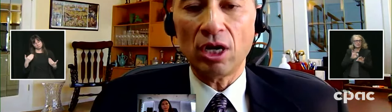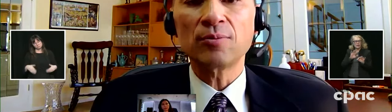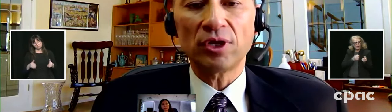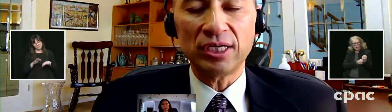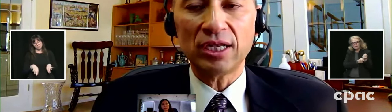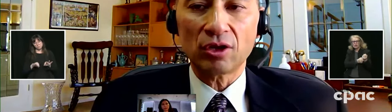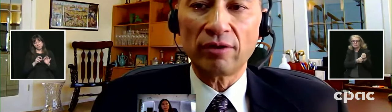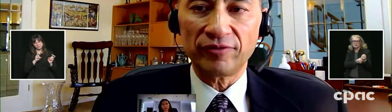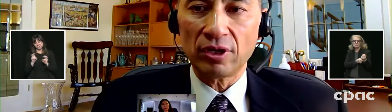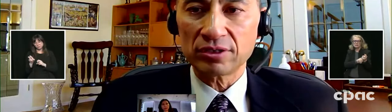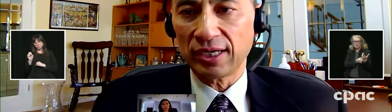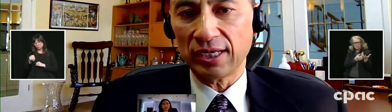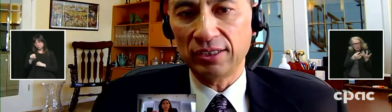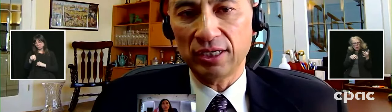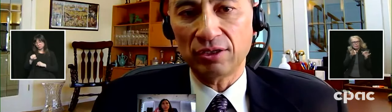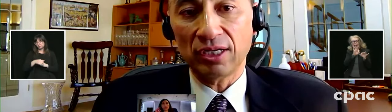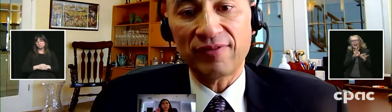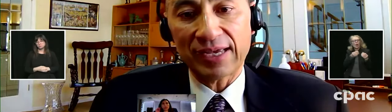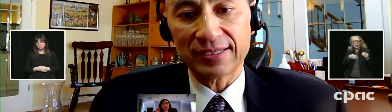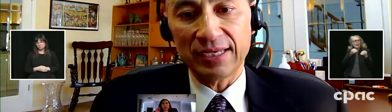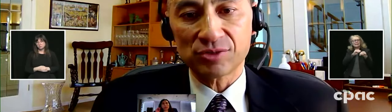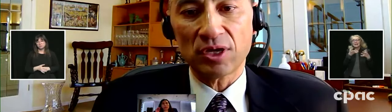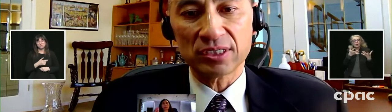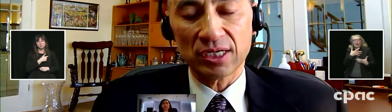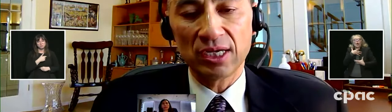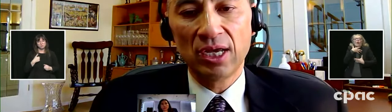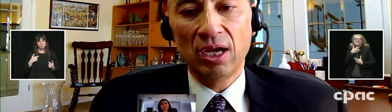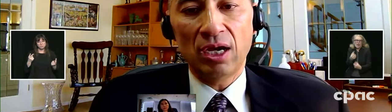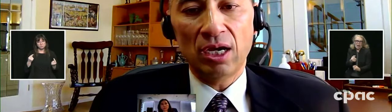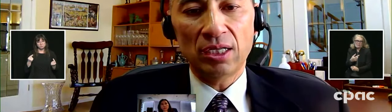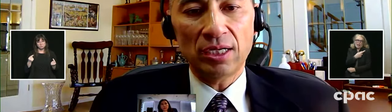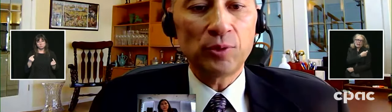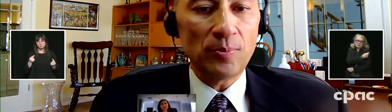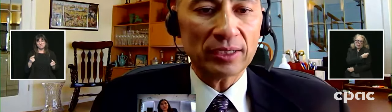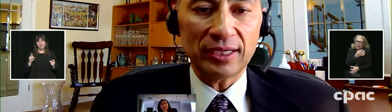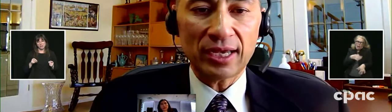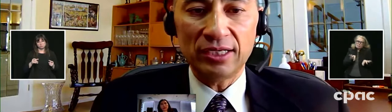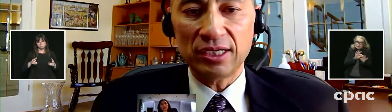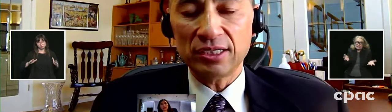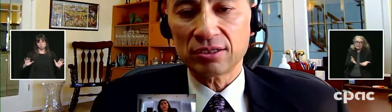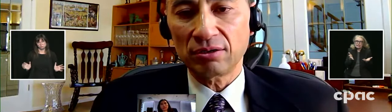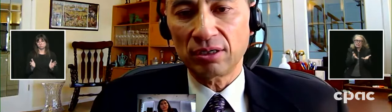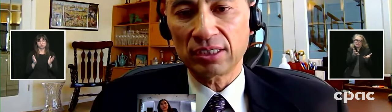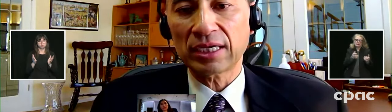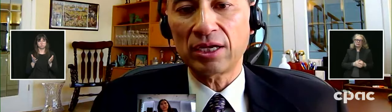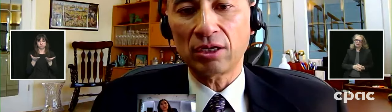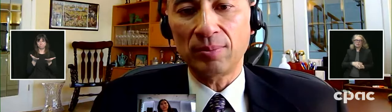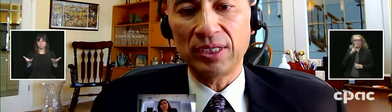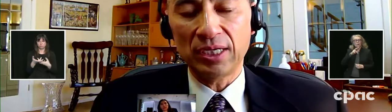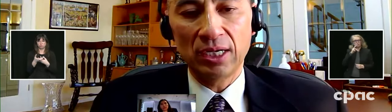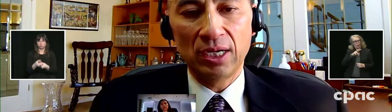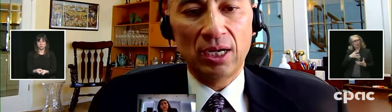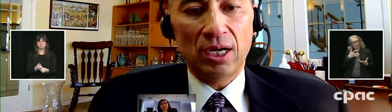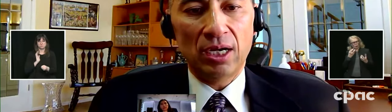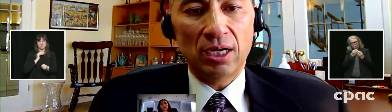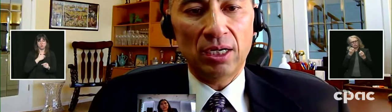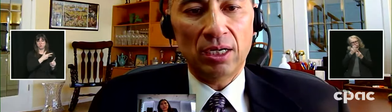et augmenter la confiance des Canadiens dans les vaccins. Je pense que la plupart des Canadiens sont très comment